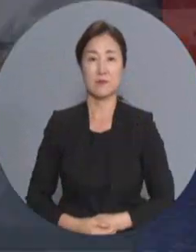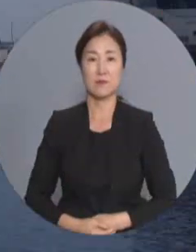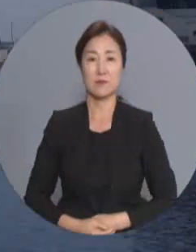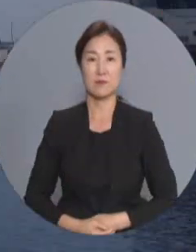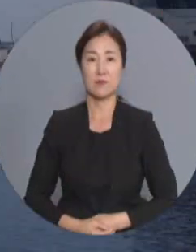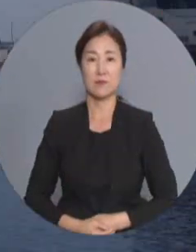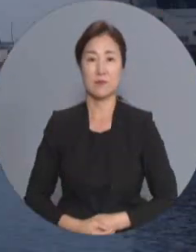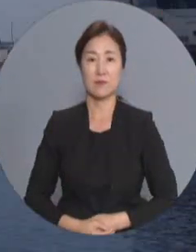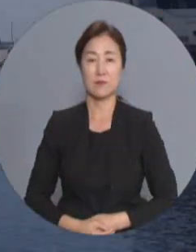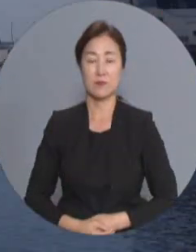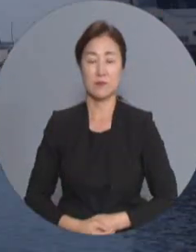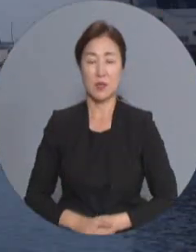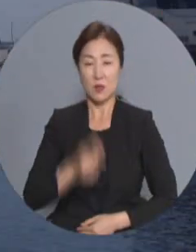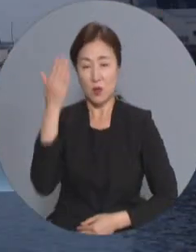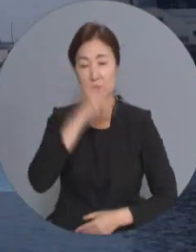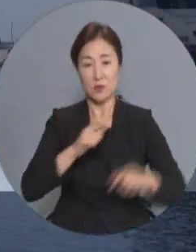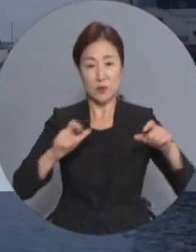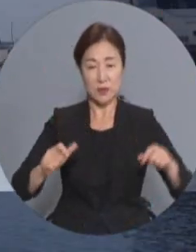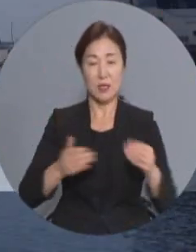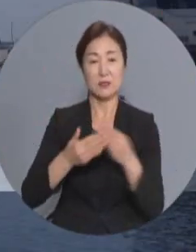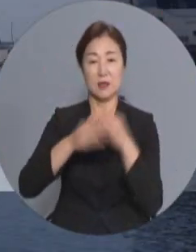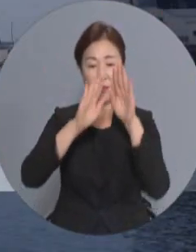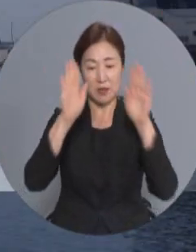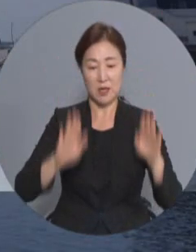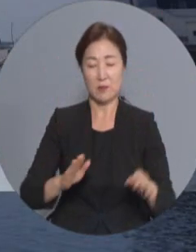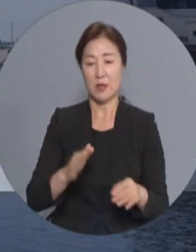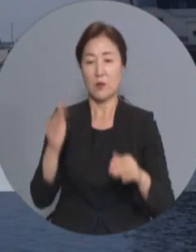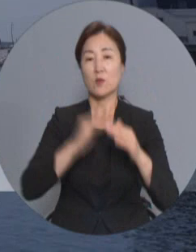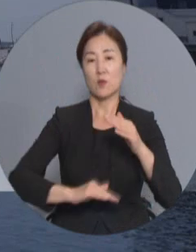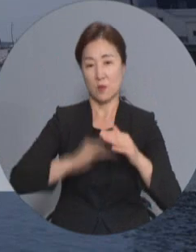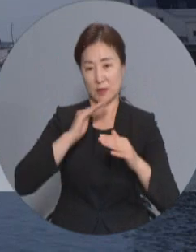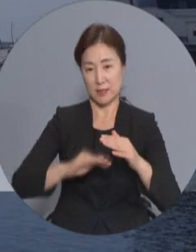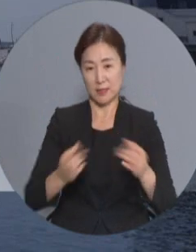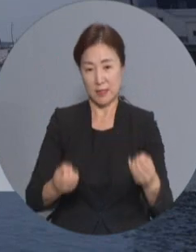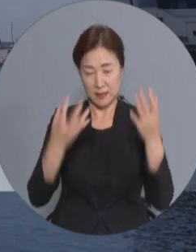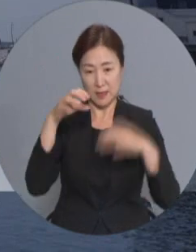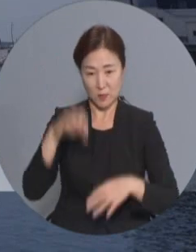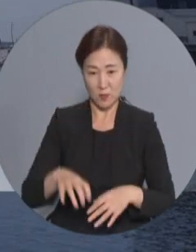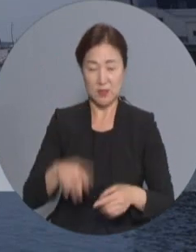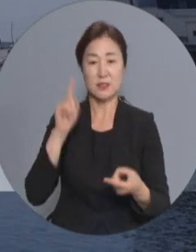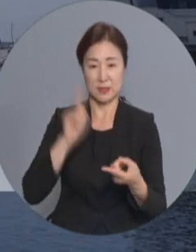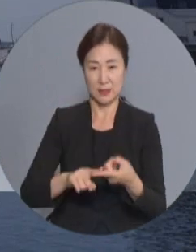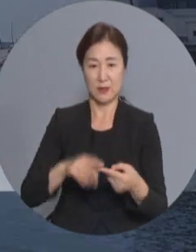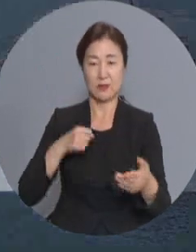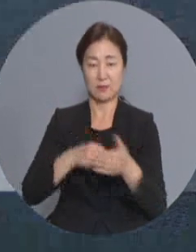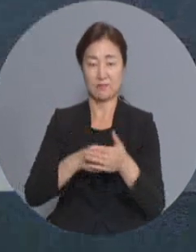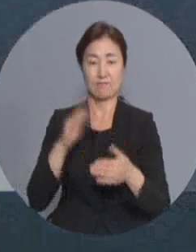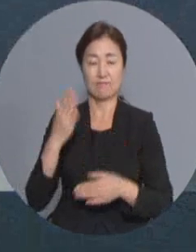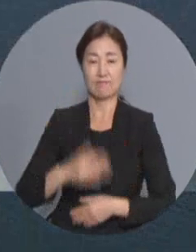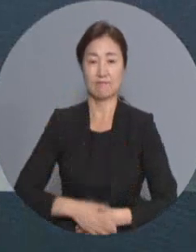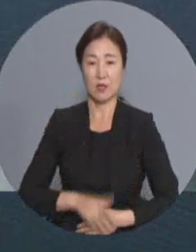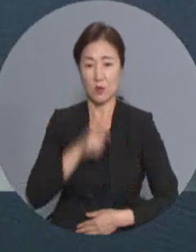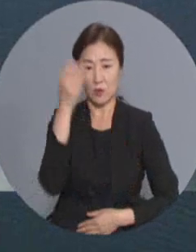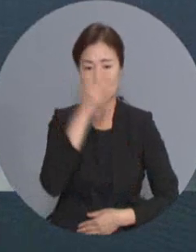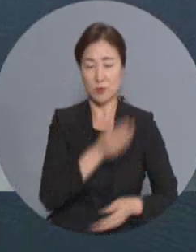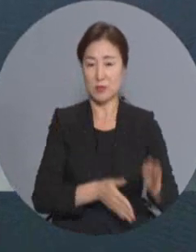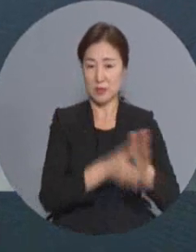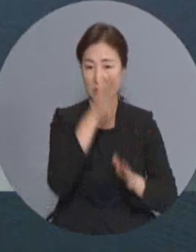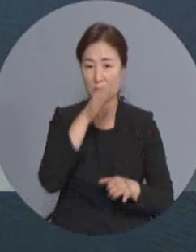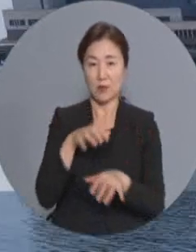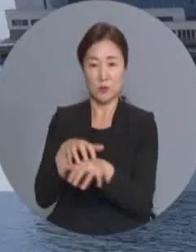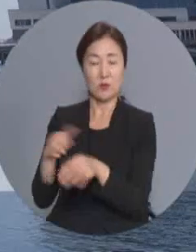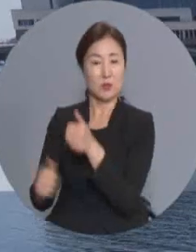설명했습니다 여수시가 박남 주 행사장을 변경하지 않기로 결정했습니다 여수시와 박람회